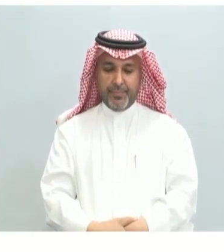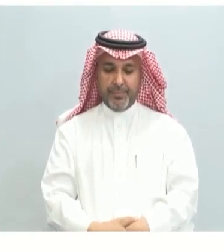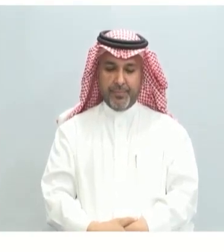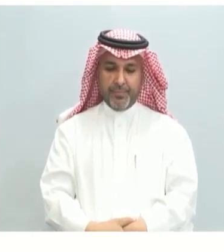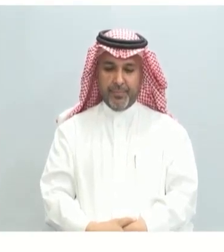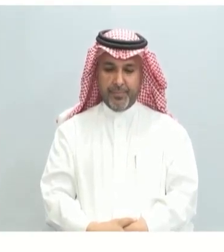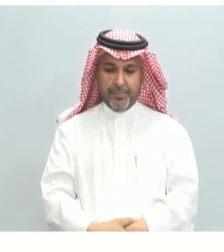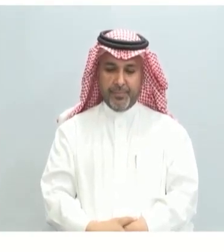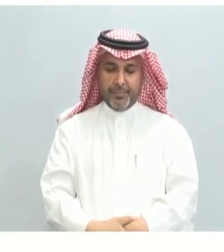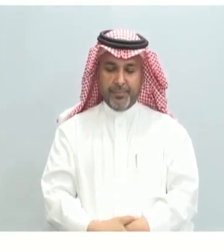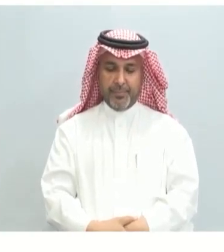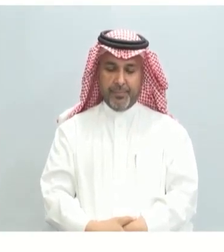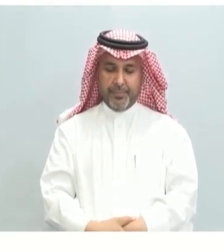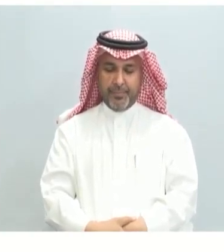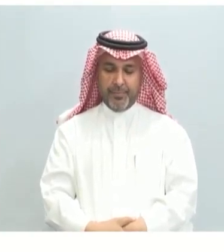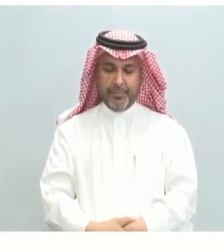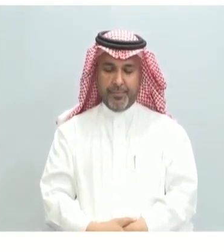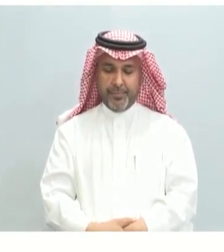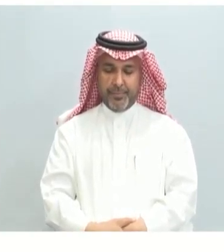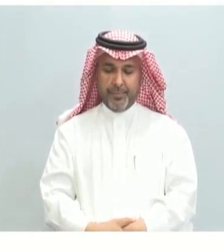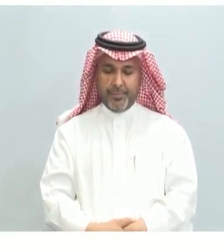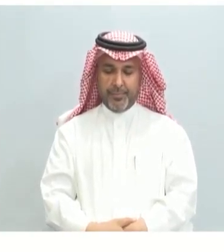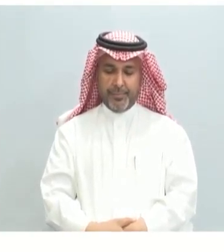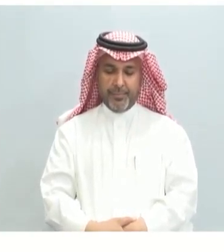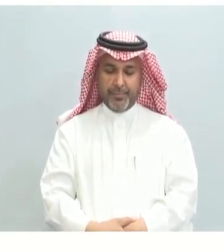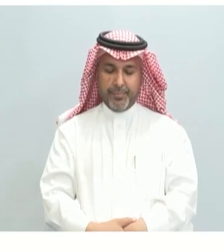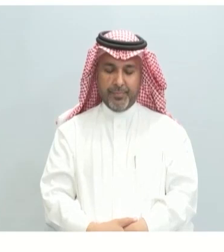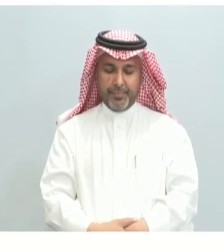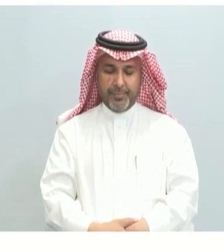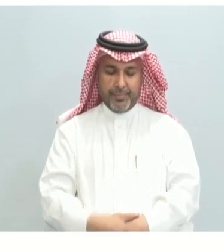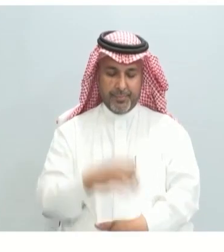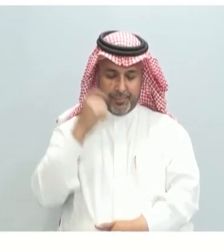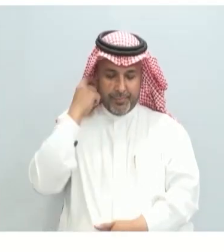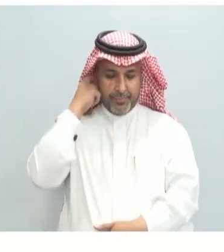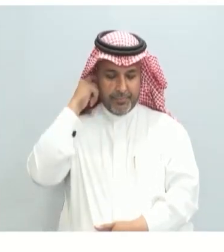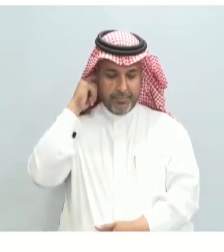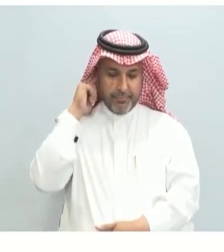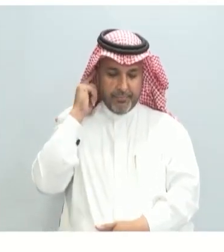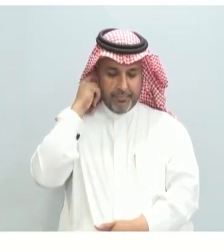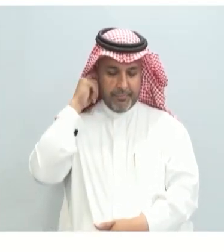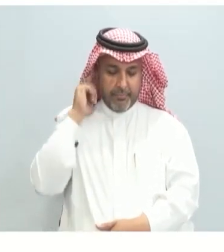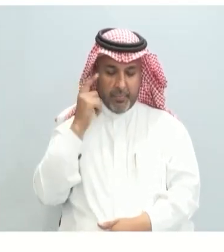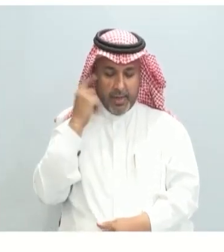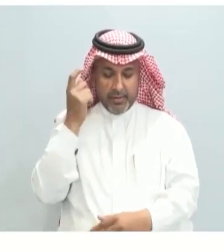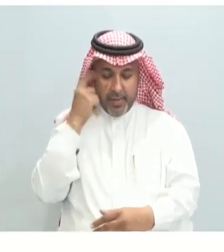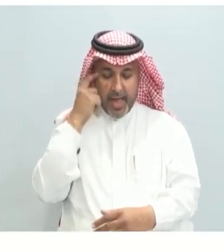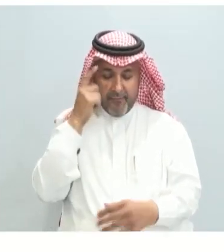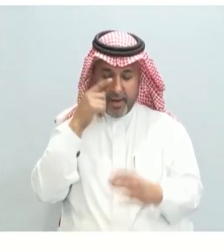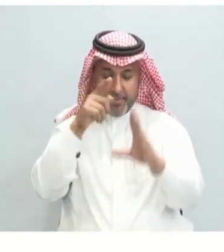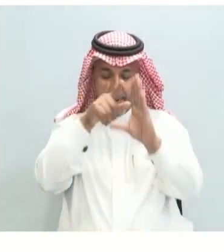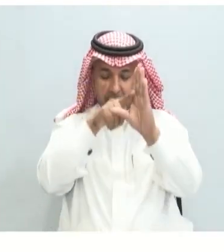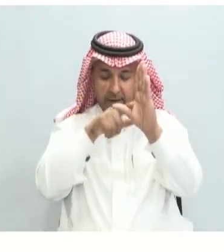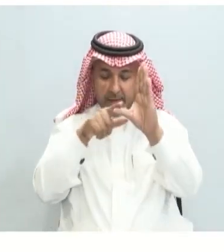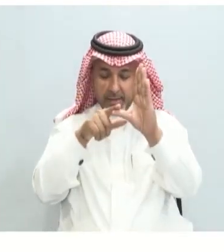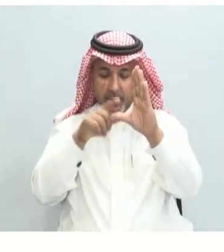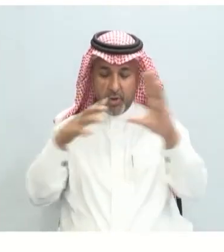الزاويه الكبرى في الزاويه الكبرى حتى نضمن يعني ان الزاويه لو كانت منفرجه او كانت قائمه يطلع لنا بينما